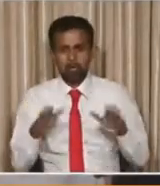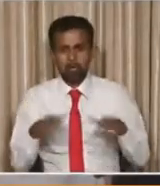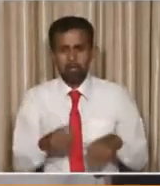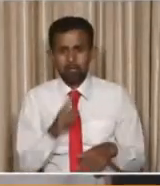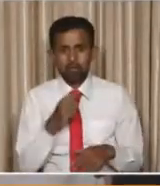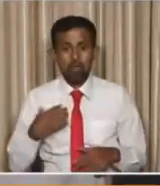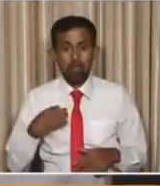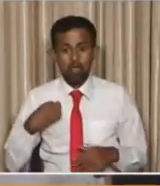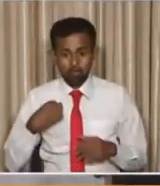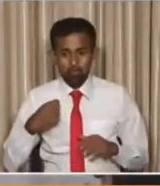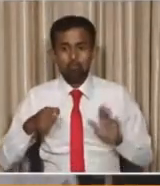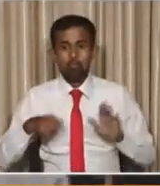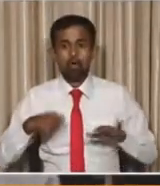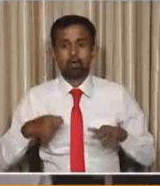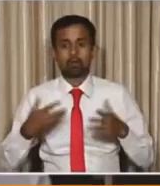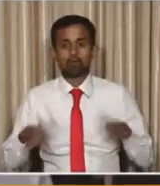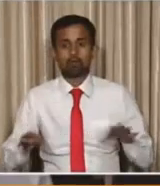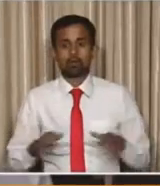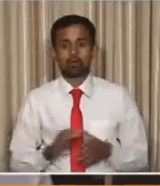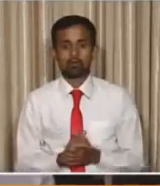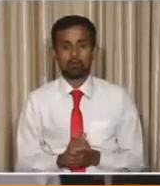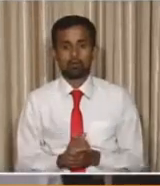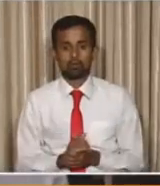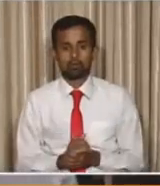සූටුත් මහගෙනලු හිටියේ.